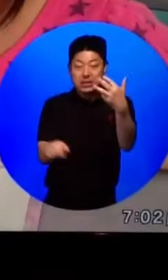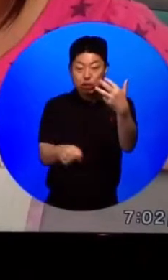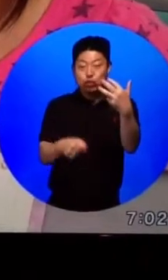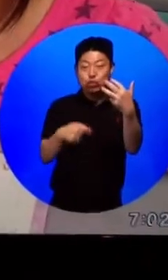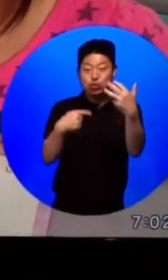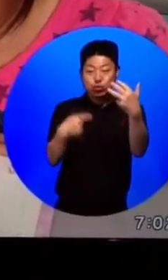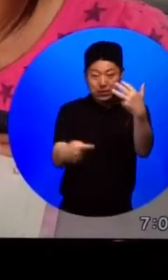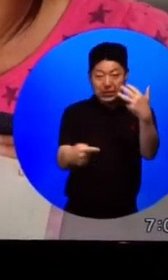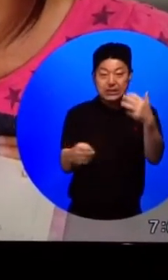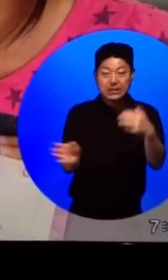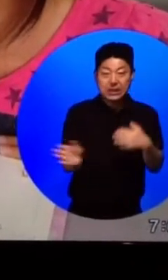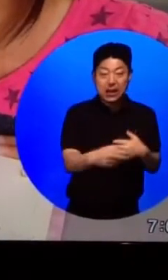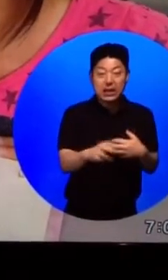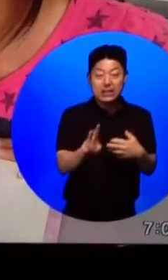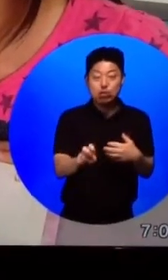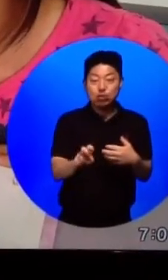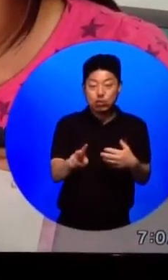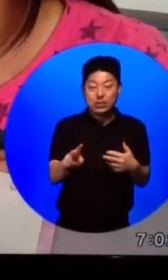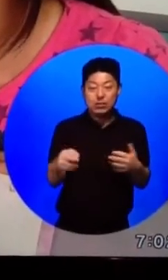を丁寧に教えます。